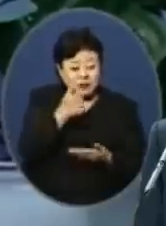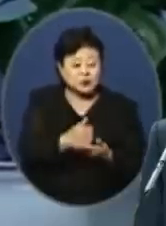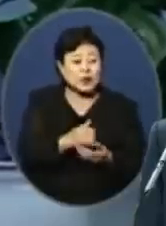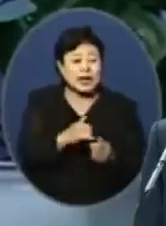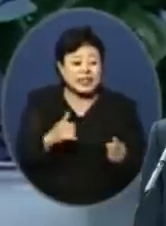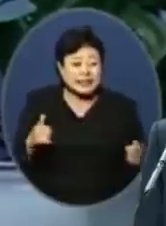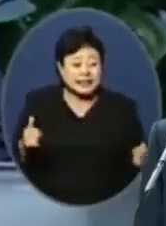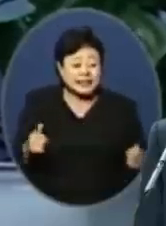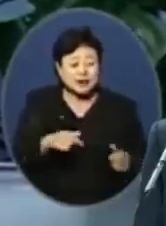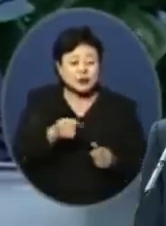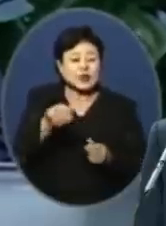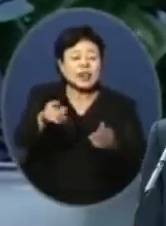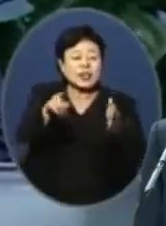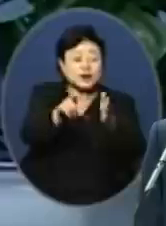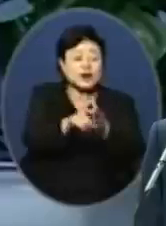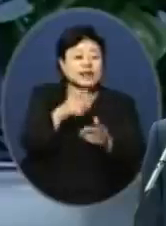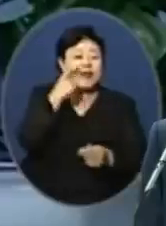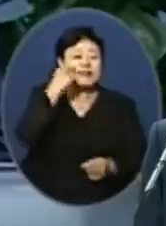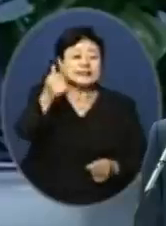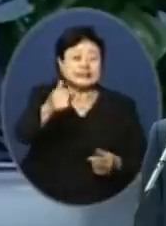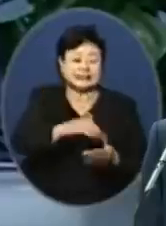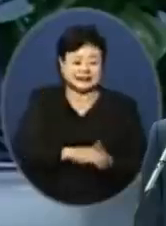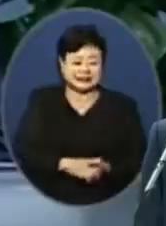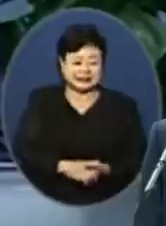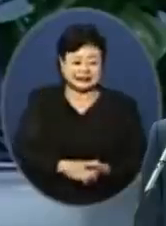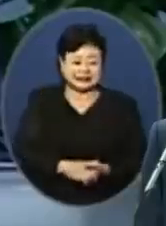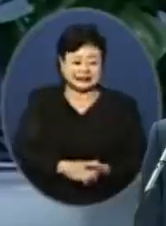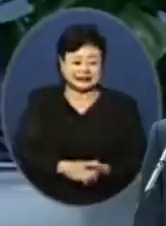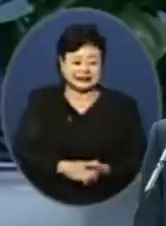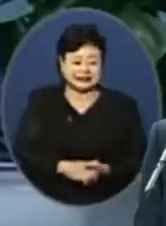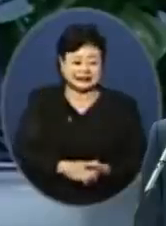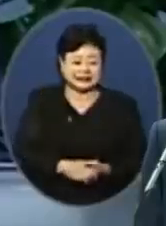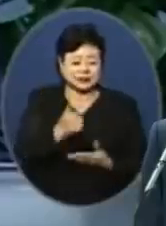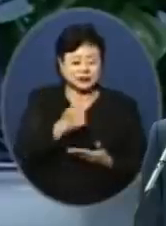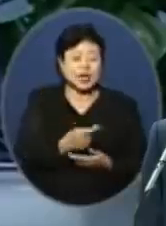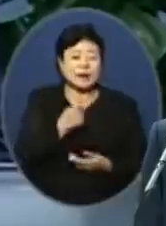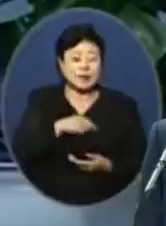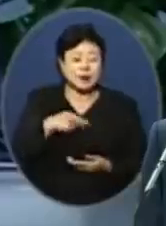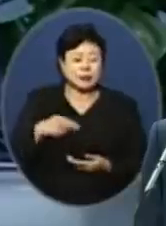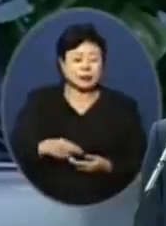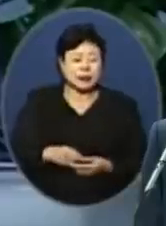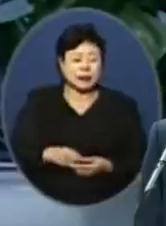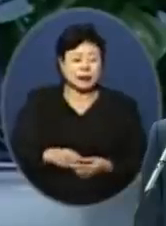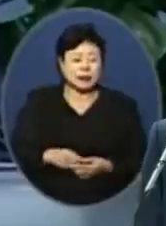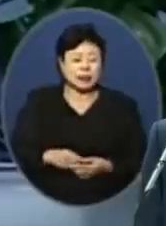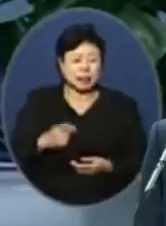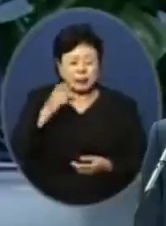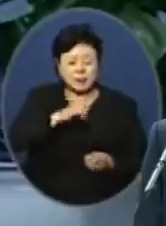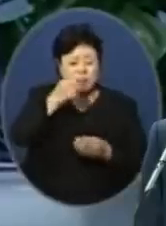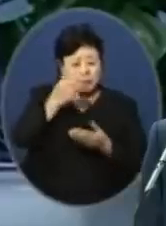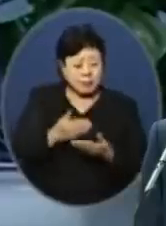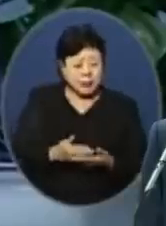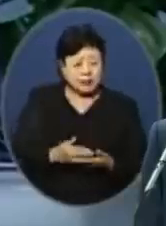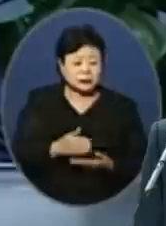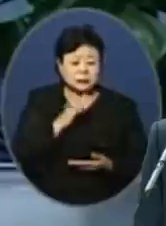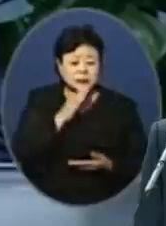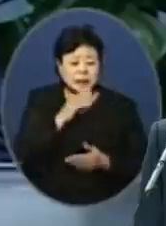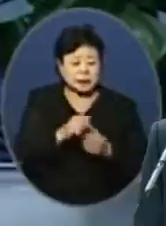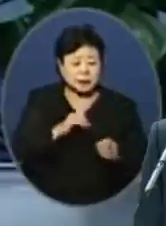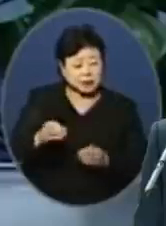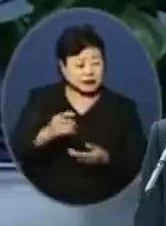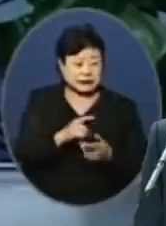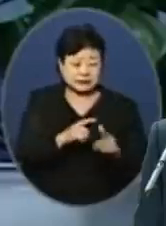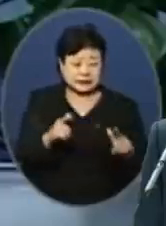죄인을 구원하기 위한 아버지인 것이기 때문에 절대로 여러분 죄를 짓고 불의하고 추악하고 버림을 받아야 마땅하다고 하나님